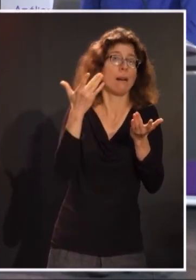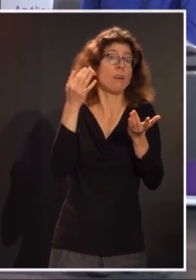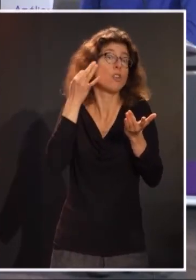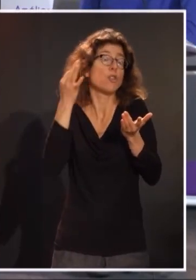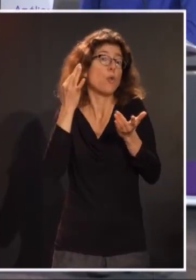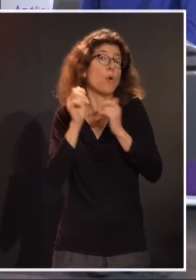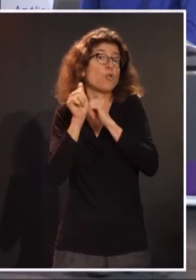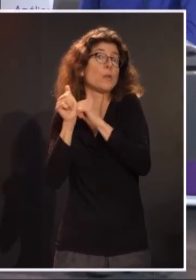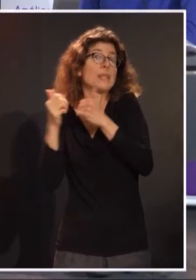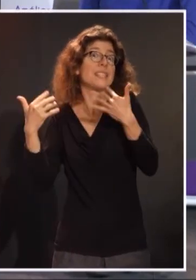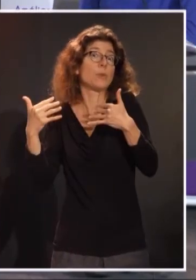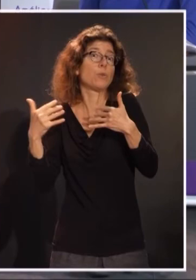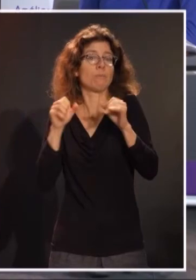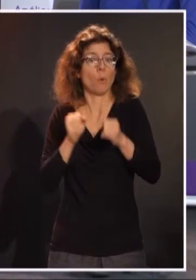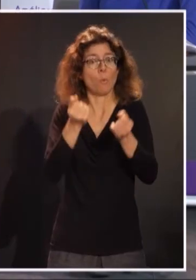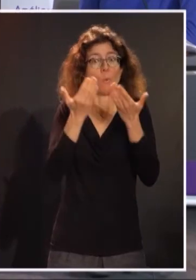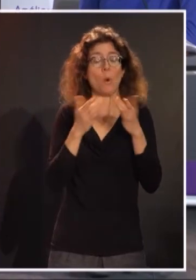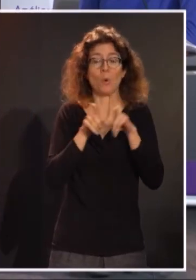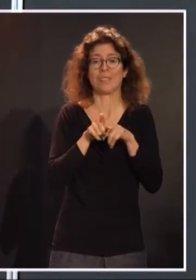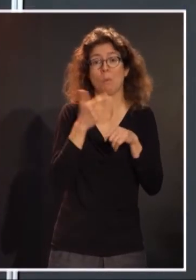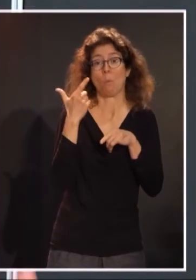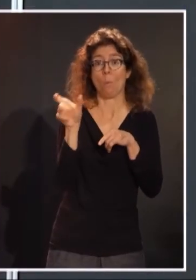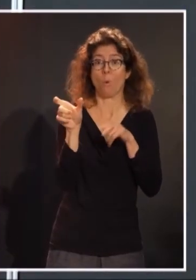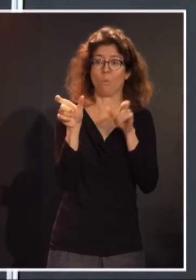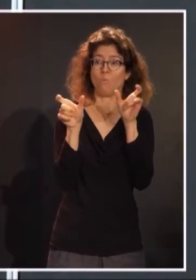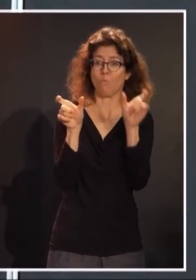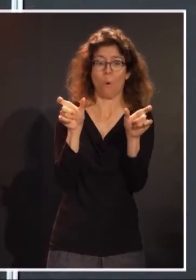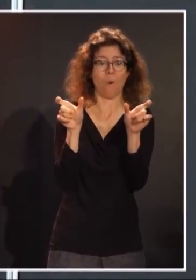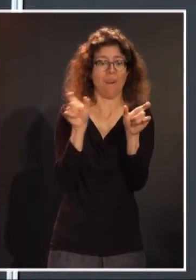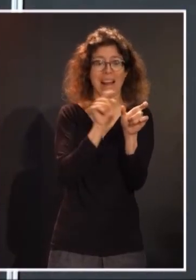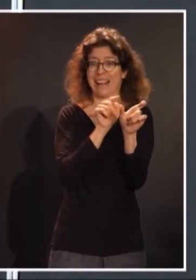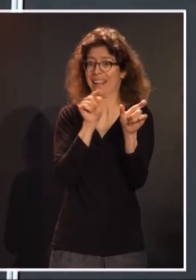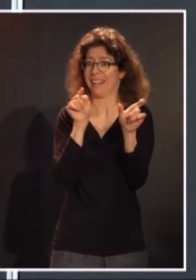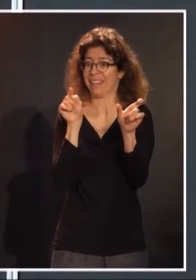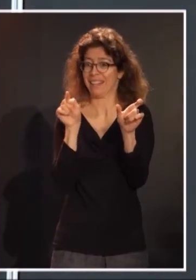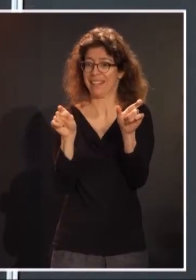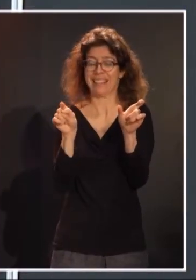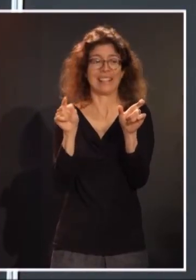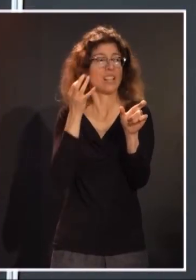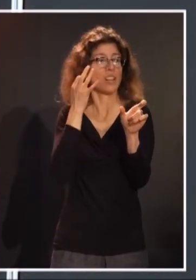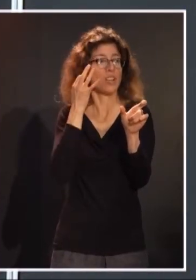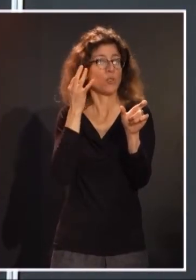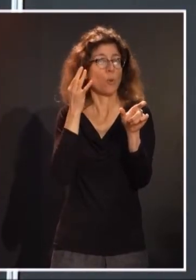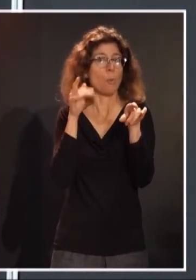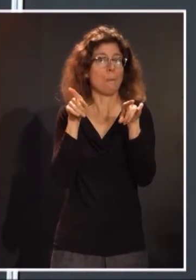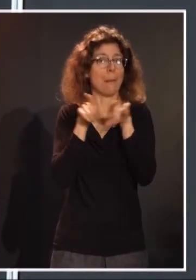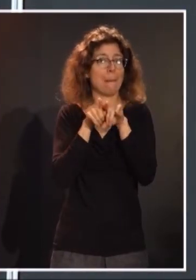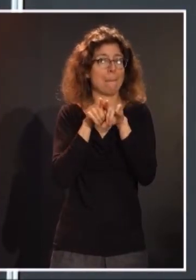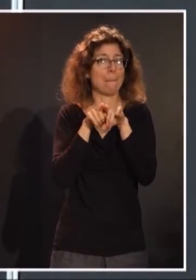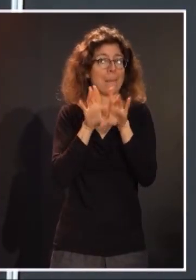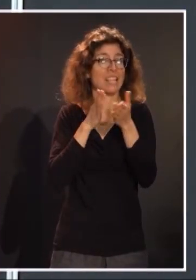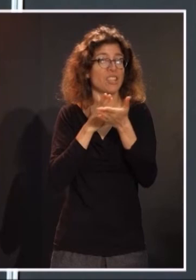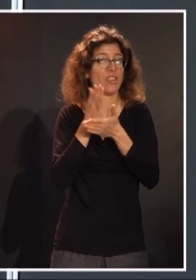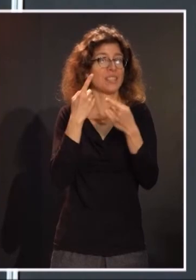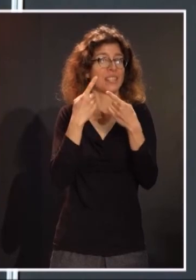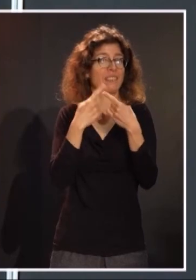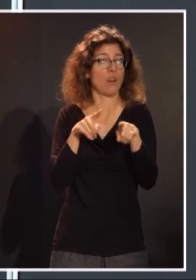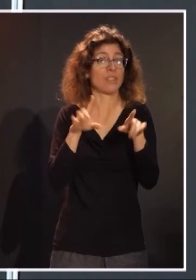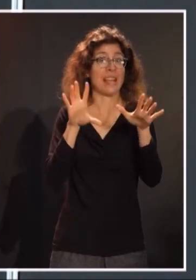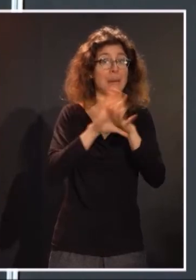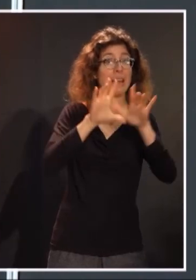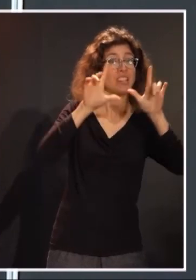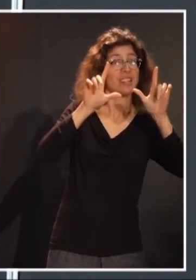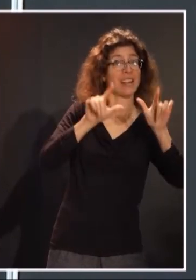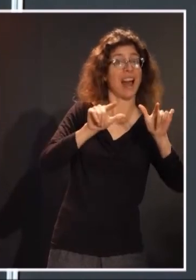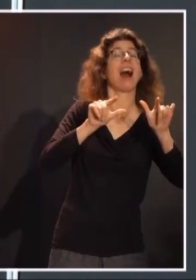proposés. Et de mieux gérer les homophones, puisque si les mots s'entendent pareil mais n'ont pas le même sens, l'image va donner du sens sur le mot et permettra une production